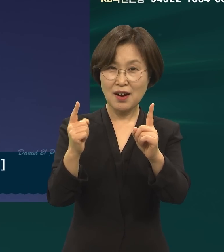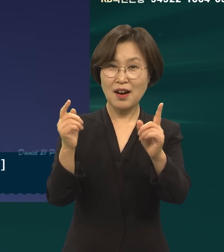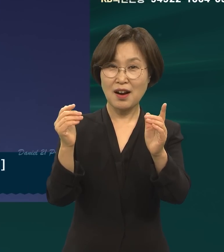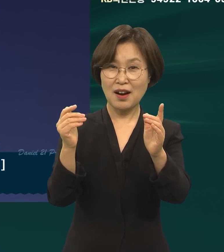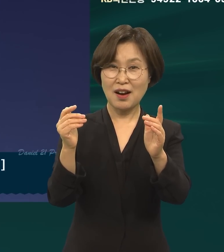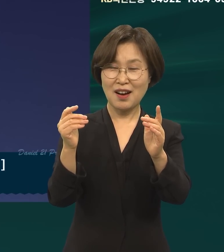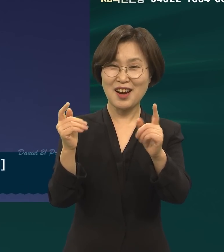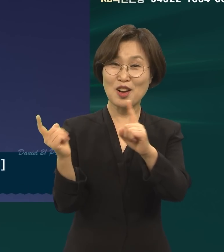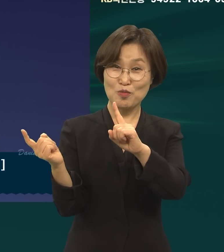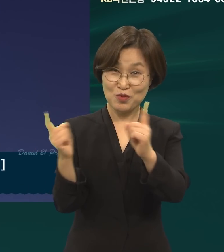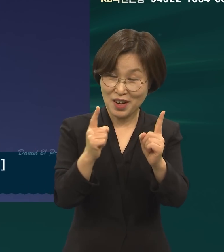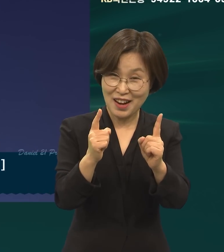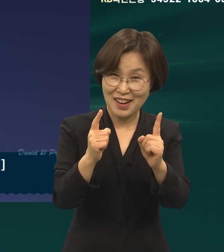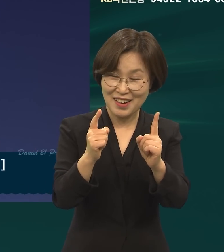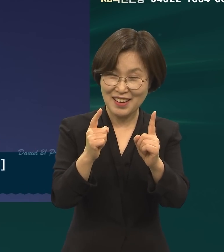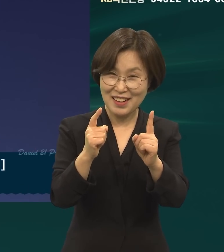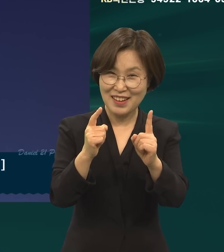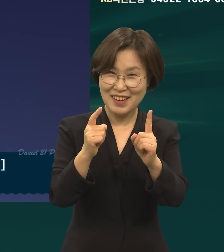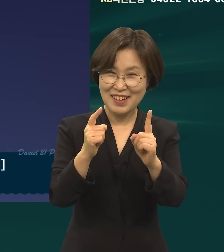대답 잘 하셔야 됩니다.